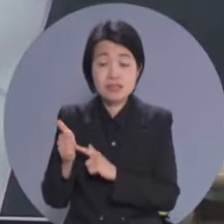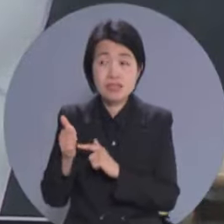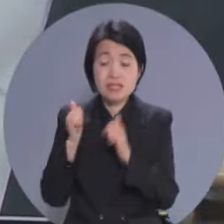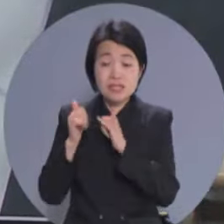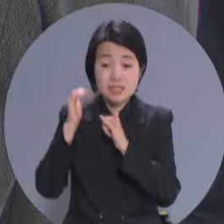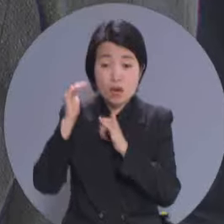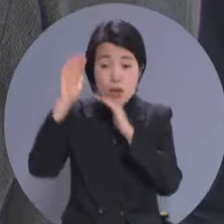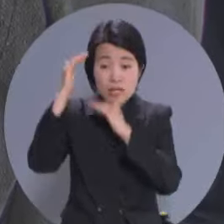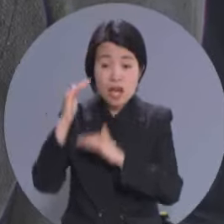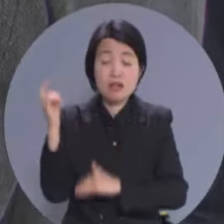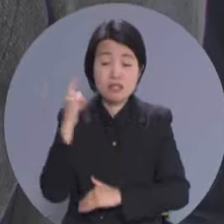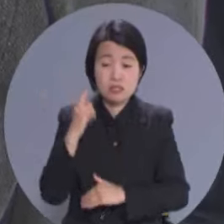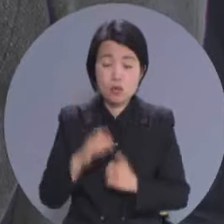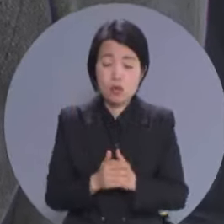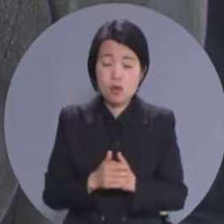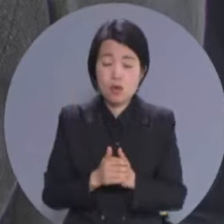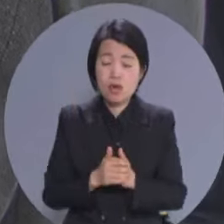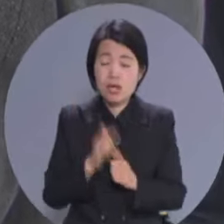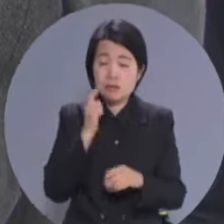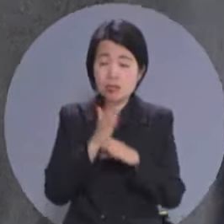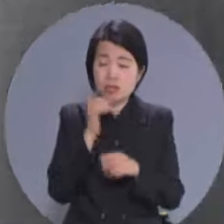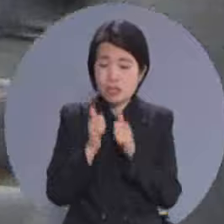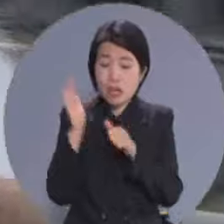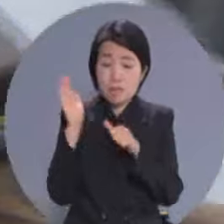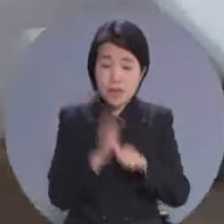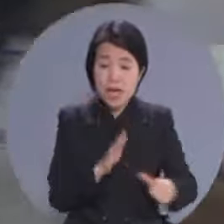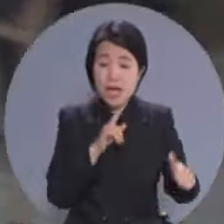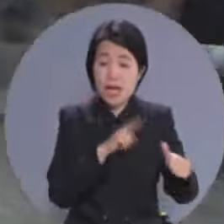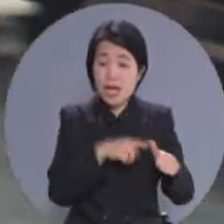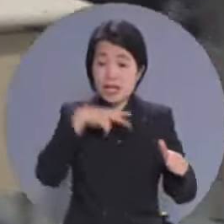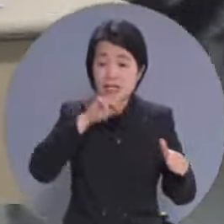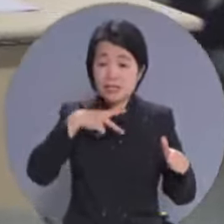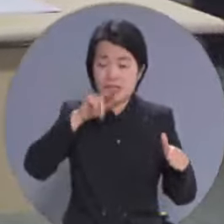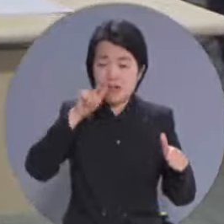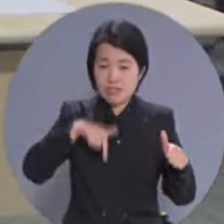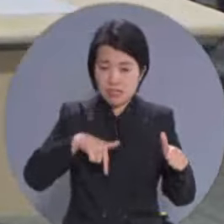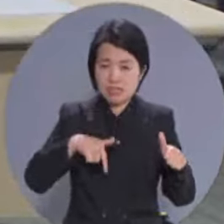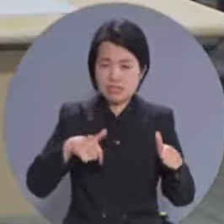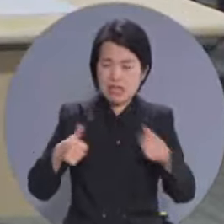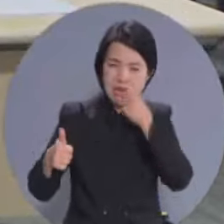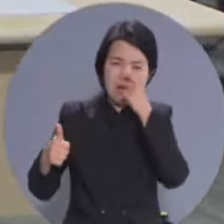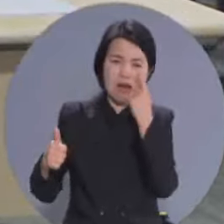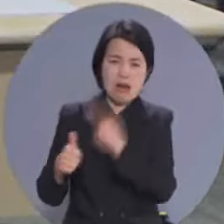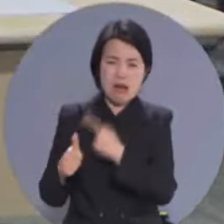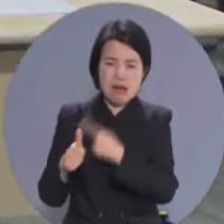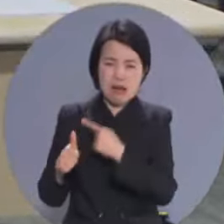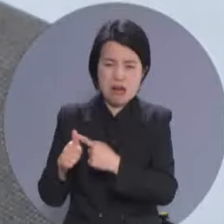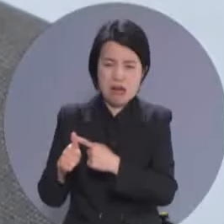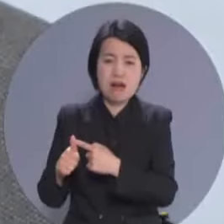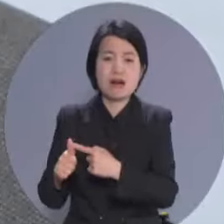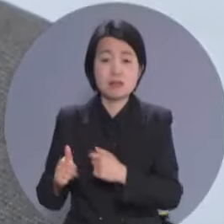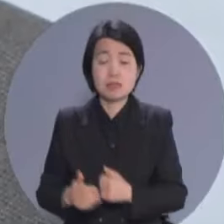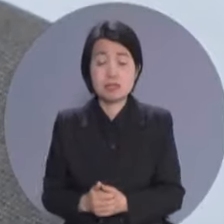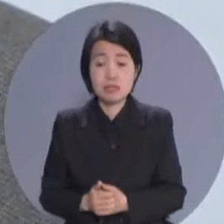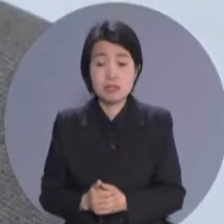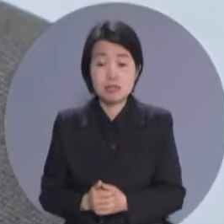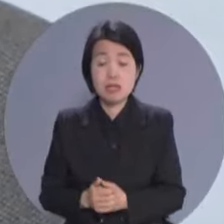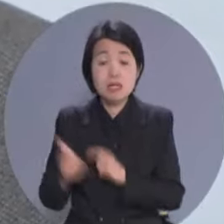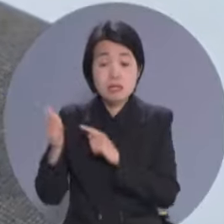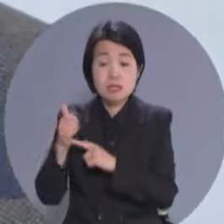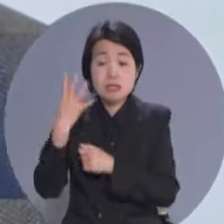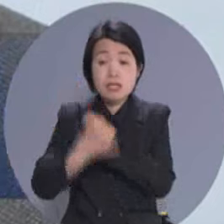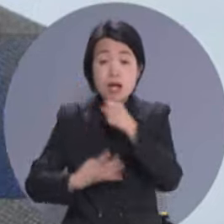기자회견 이후 민주당 경선 컷오프된 신성식 후보도 작심한 듯 쓴소리를 쏟아냈습니다. 4년